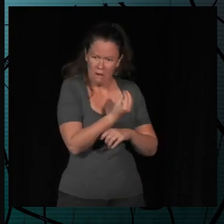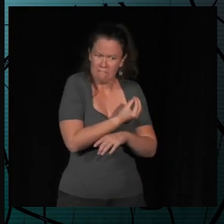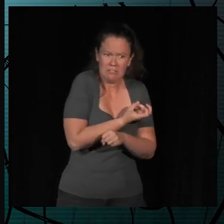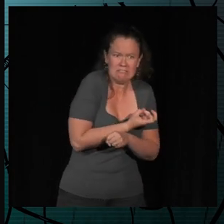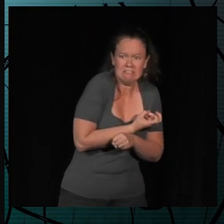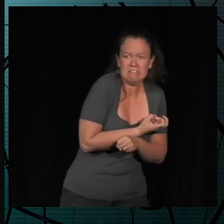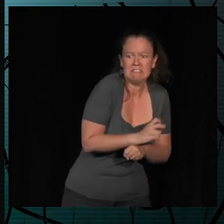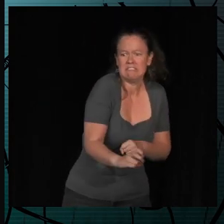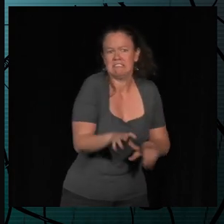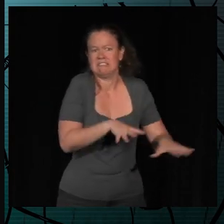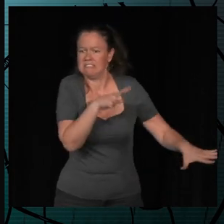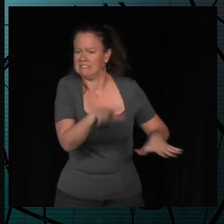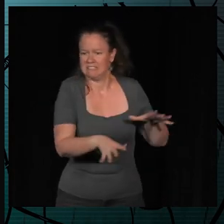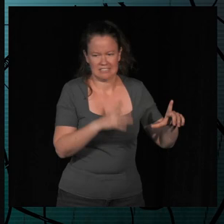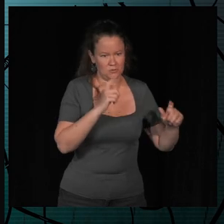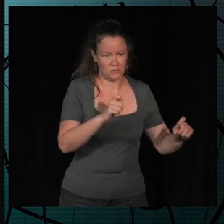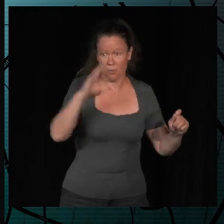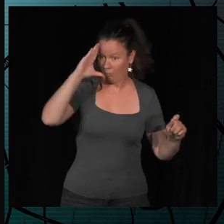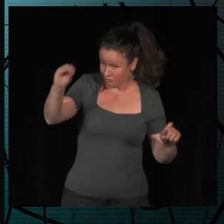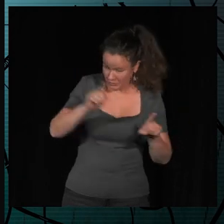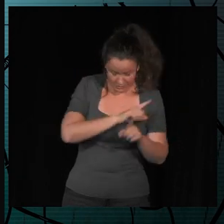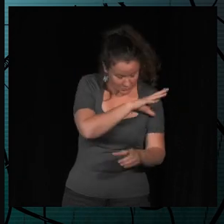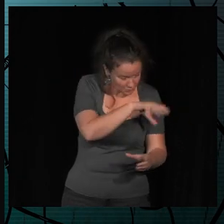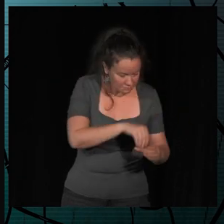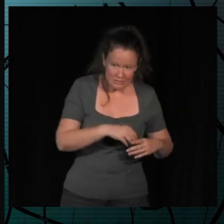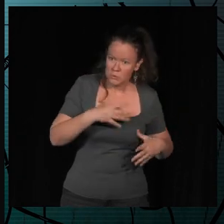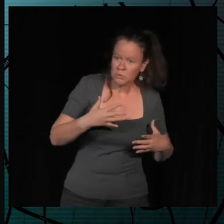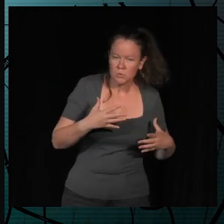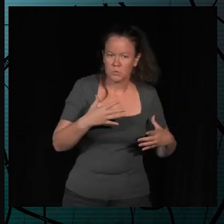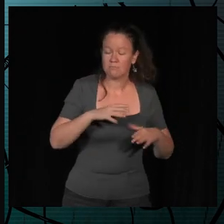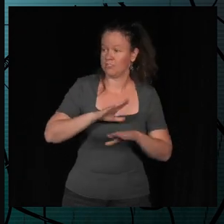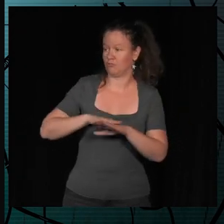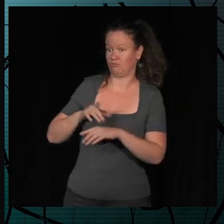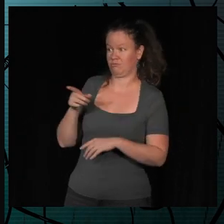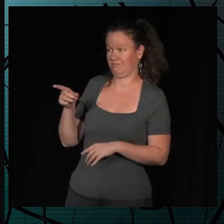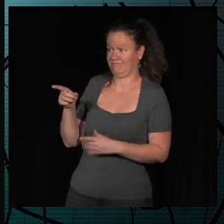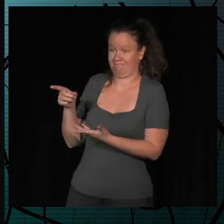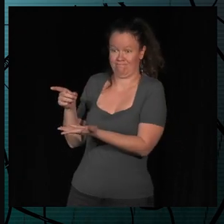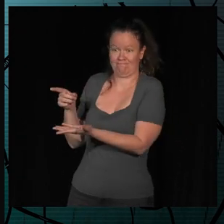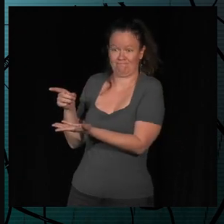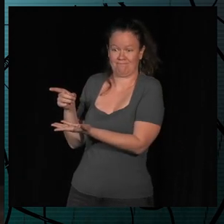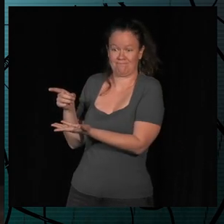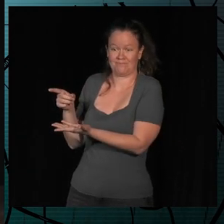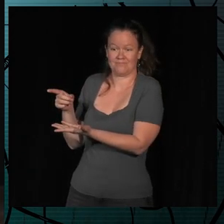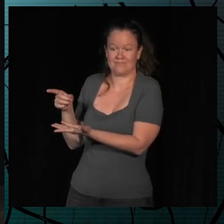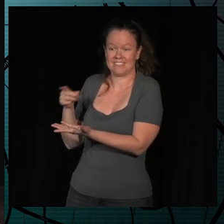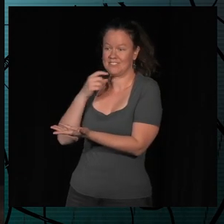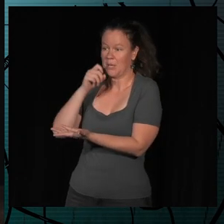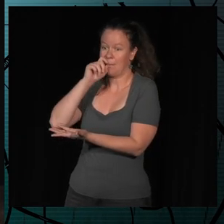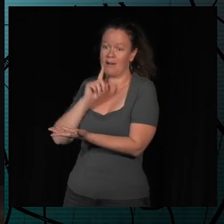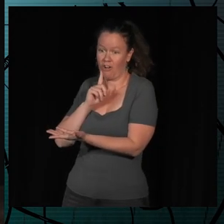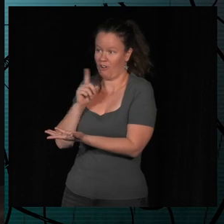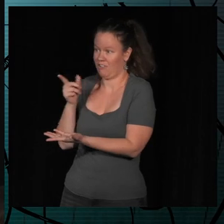convaincu de ça donc on doit beaucoup lutter on va va se retrouver du coup avec des parents qui culpabilisent